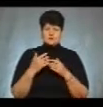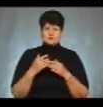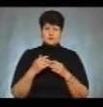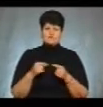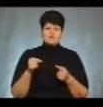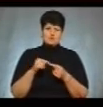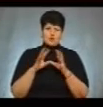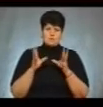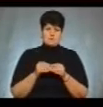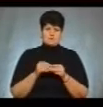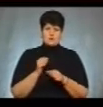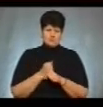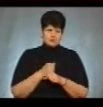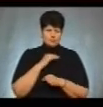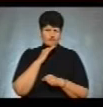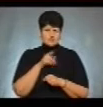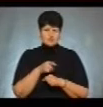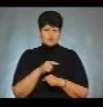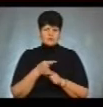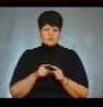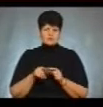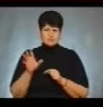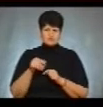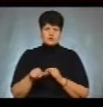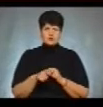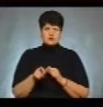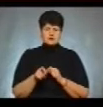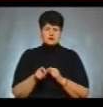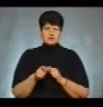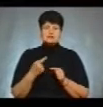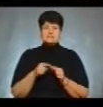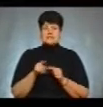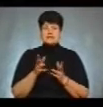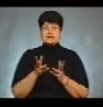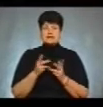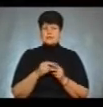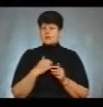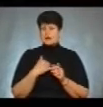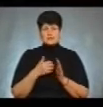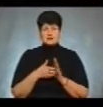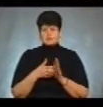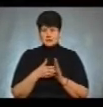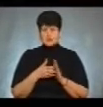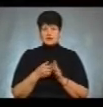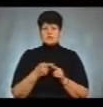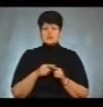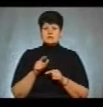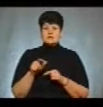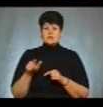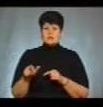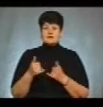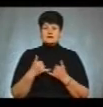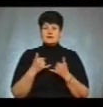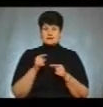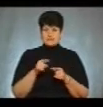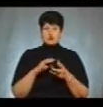робіт. Достатньо цієї кількості для всіх доріг у нашій області? Для цієї кількості нам недостатньо цих людей, але для